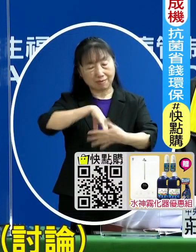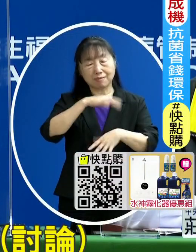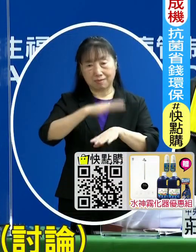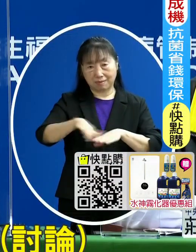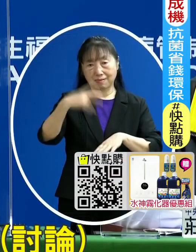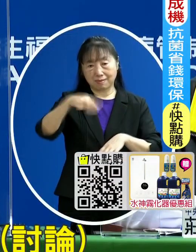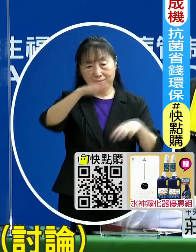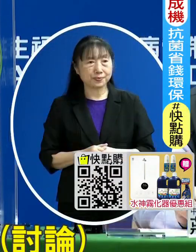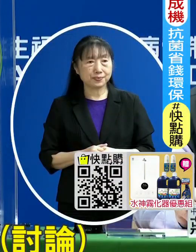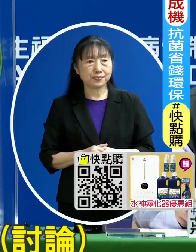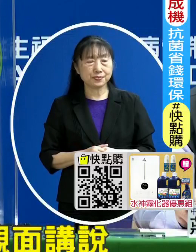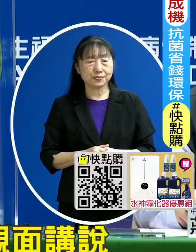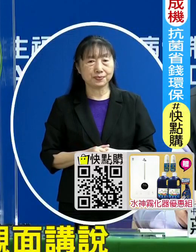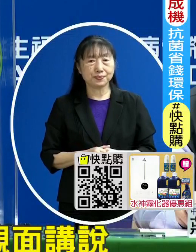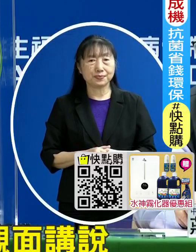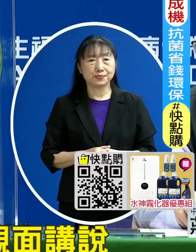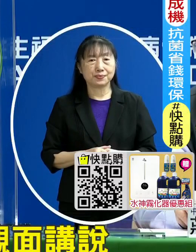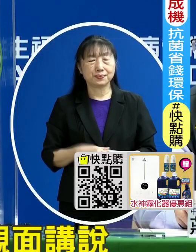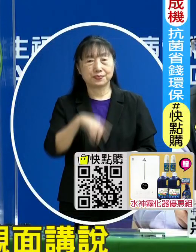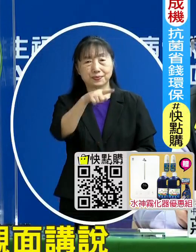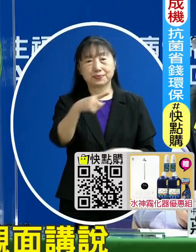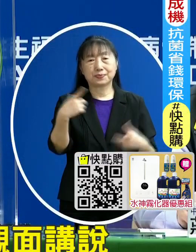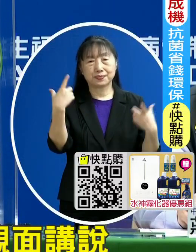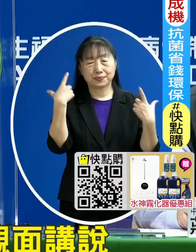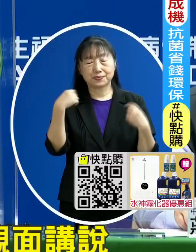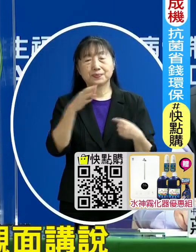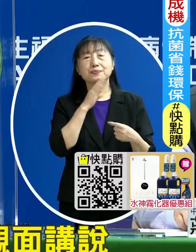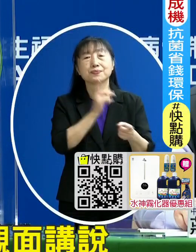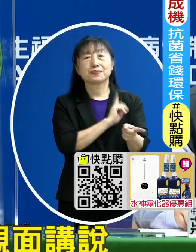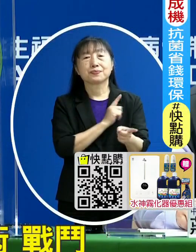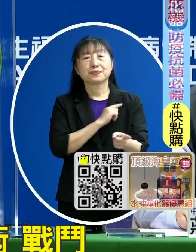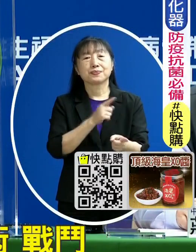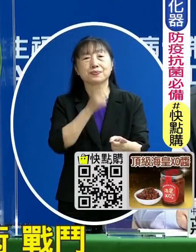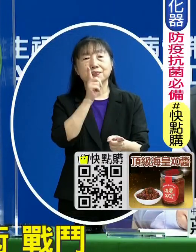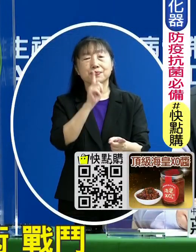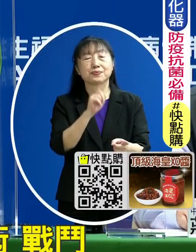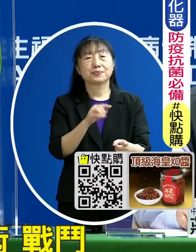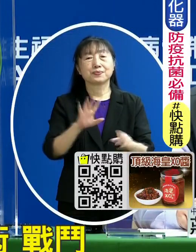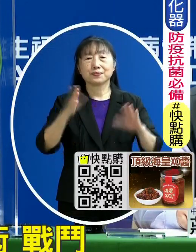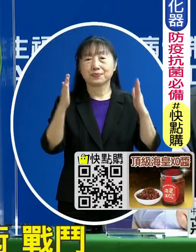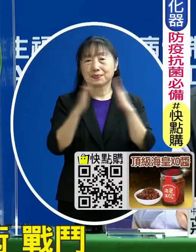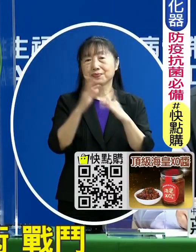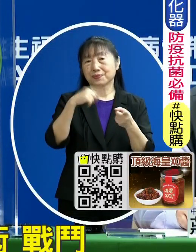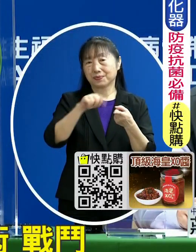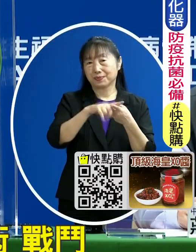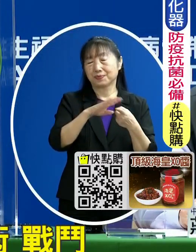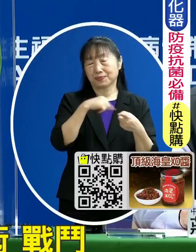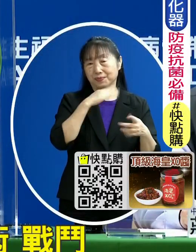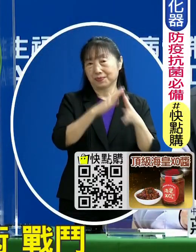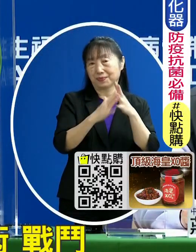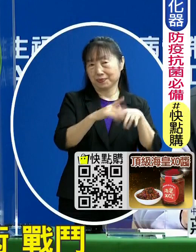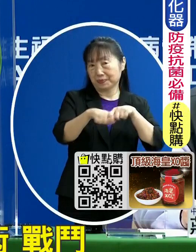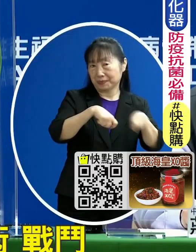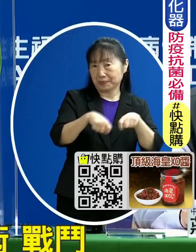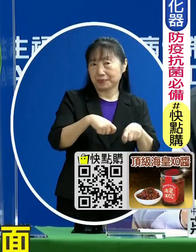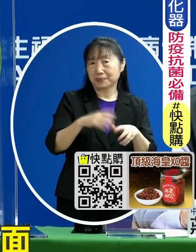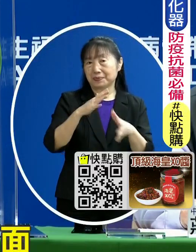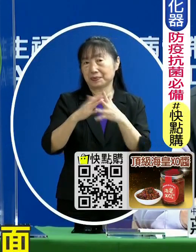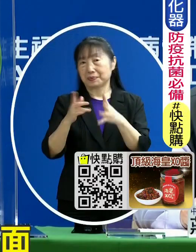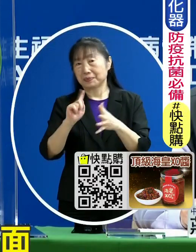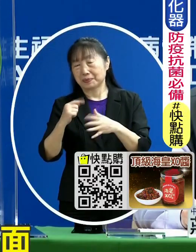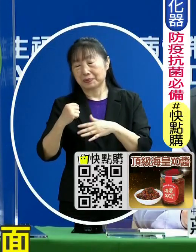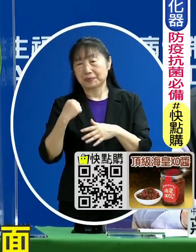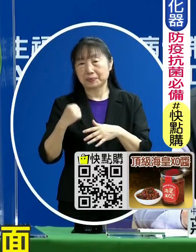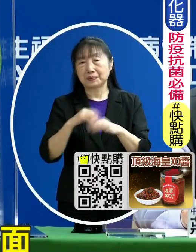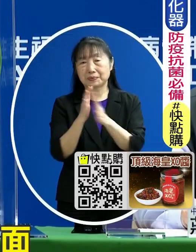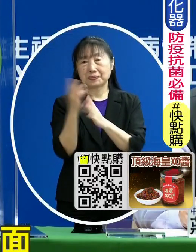开一次会议。柯市长当然从一个宏观面讲说我们大概国家应该有战略战术战斗三个方